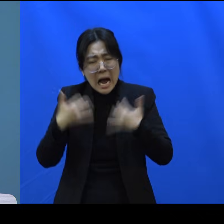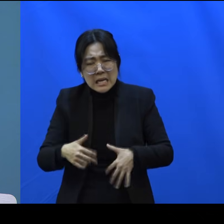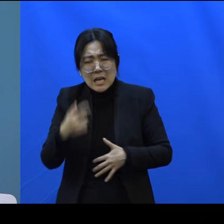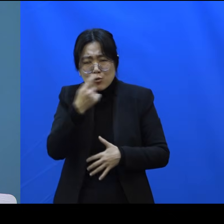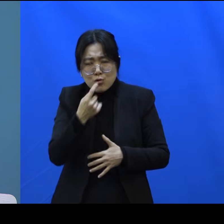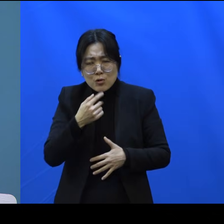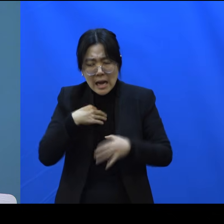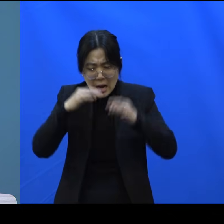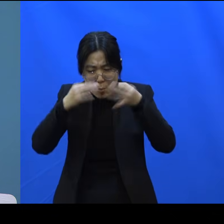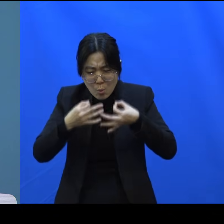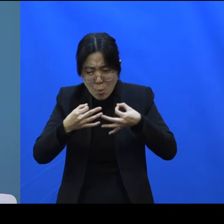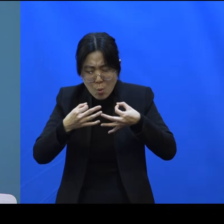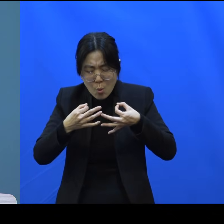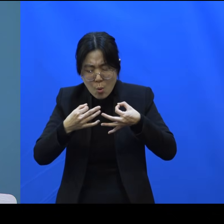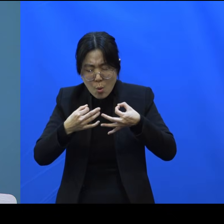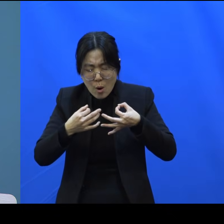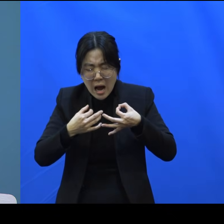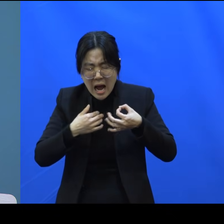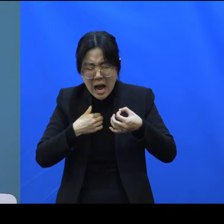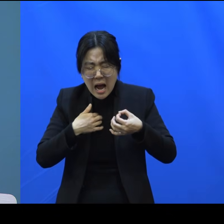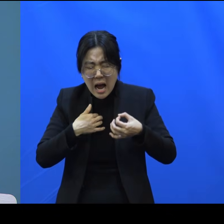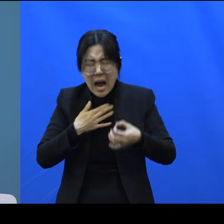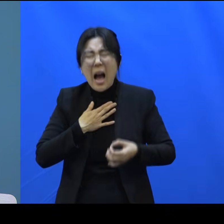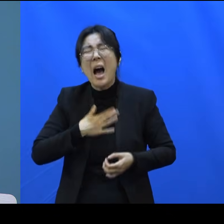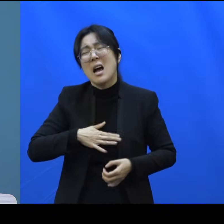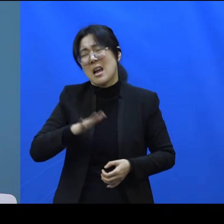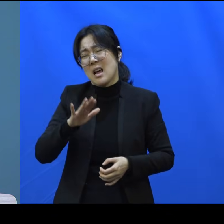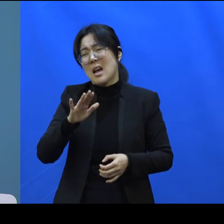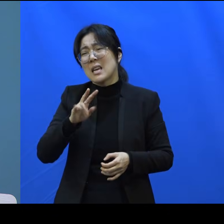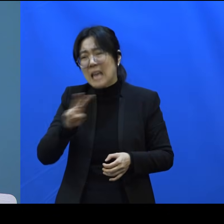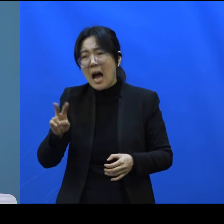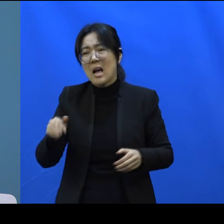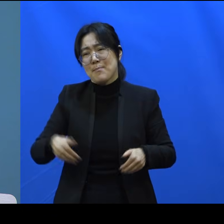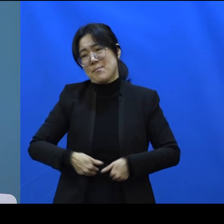이거를 알아야 돼요. 이거 아는데 오래 걸린다는 거죠. 그죠?